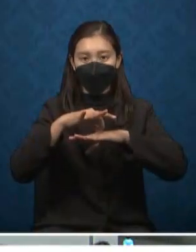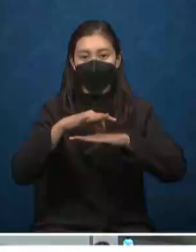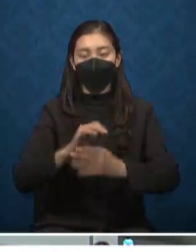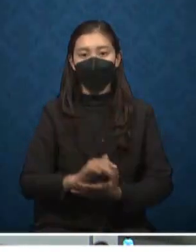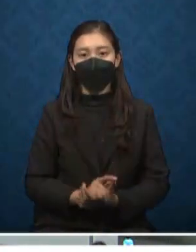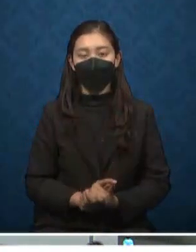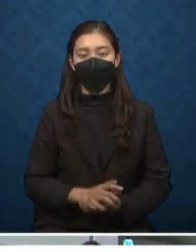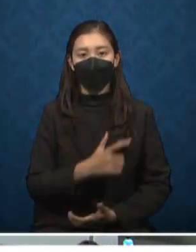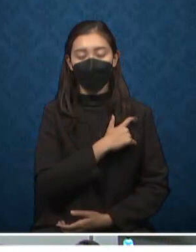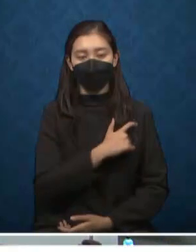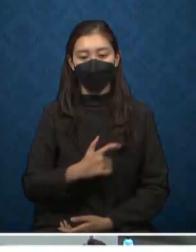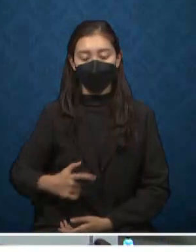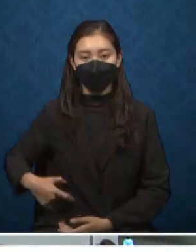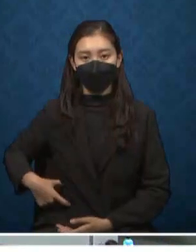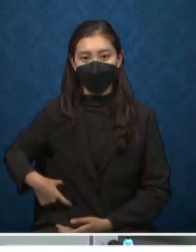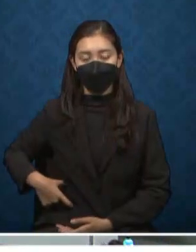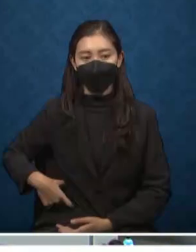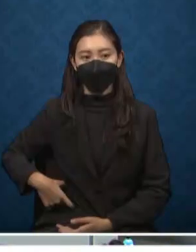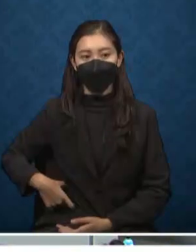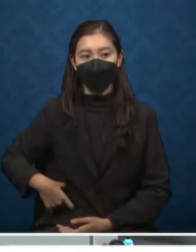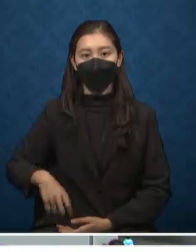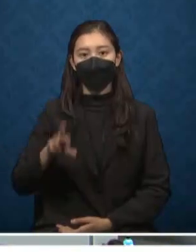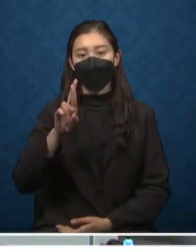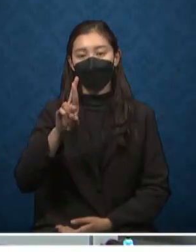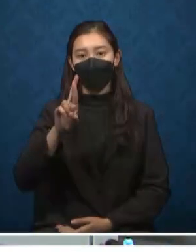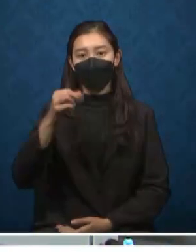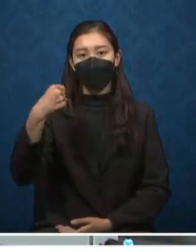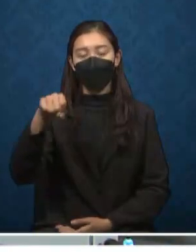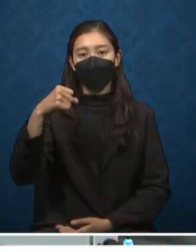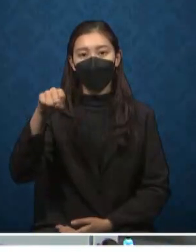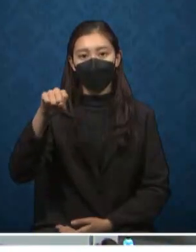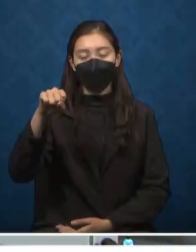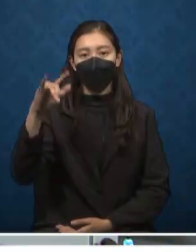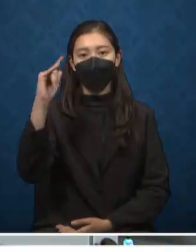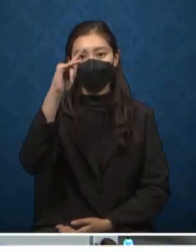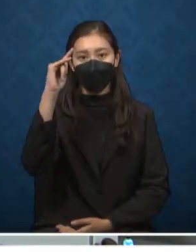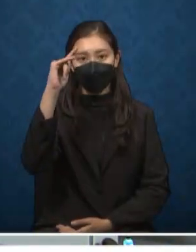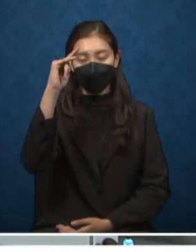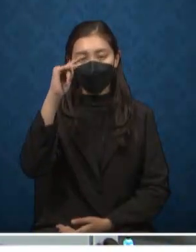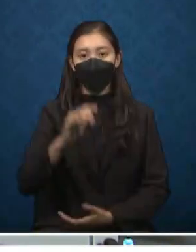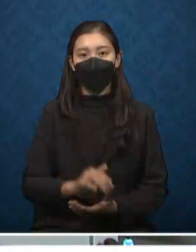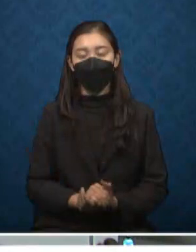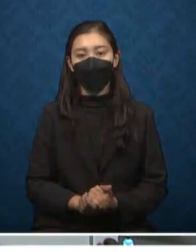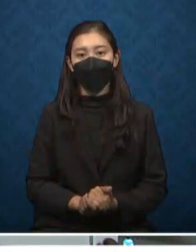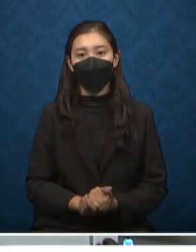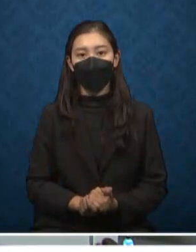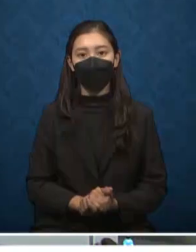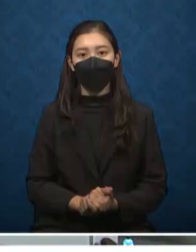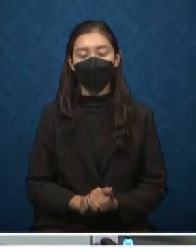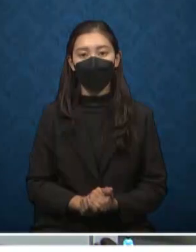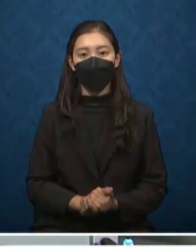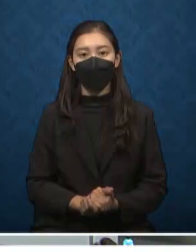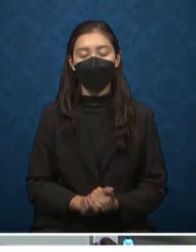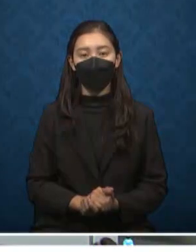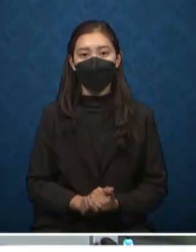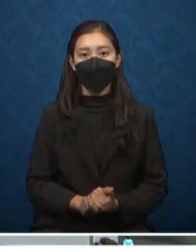ทรารามาธิบดีศรีสินทรมหาวชิราลงกรณ์พระวชิรเกล้าเจ้าอยู่หัว